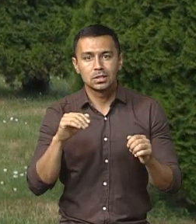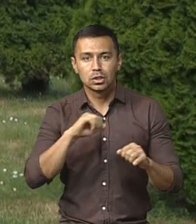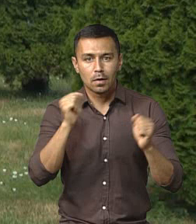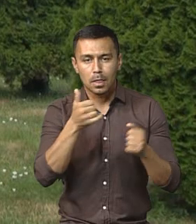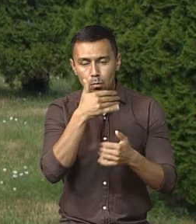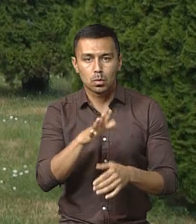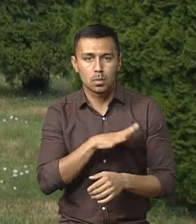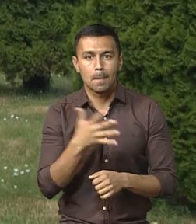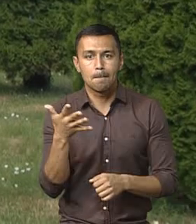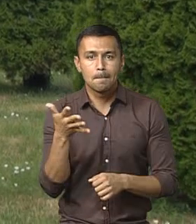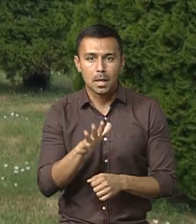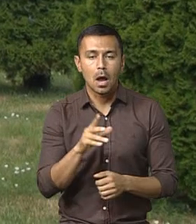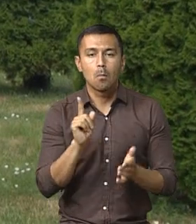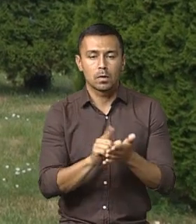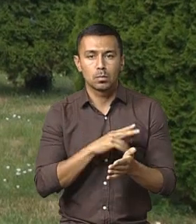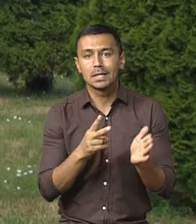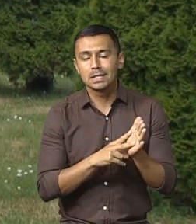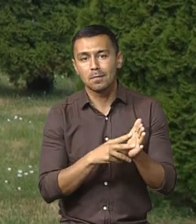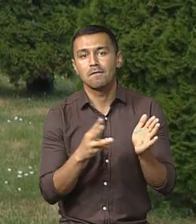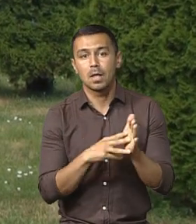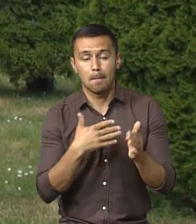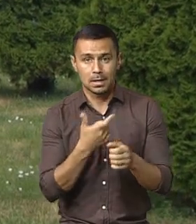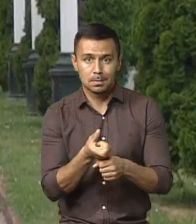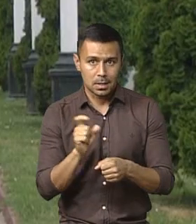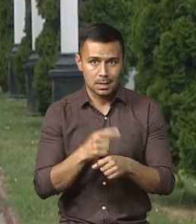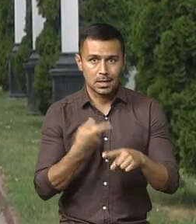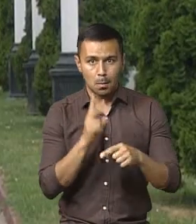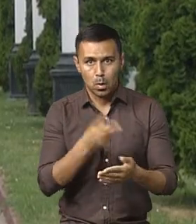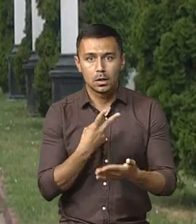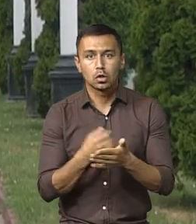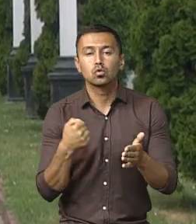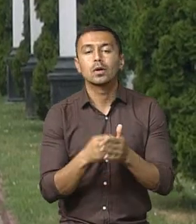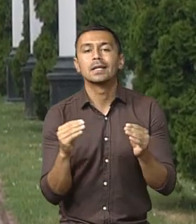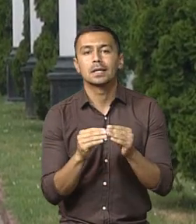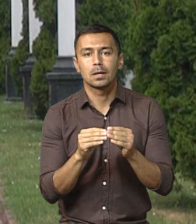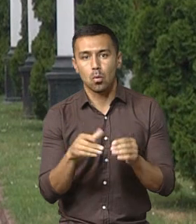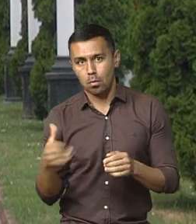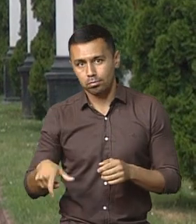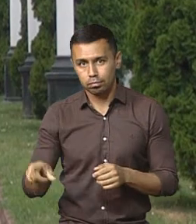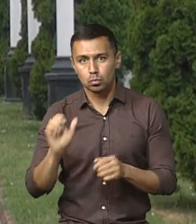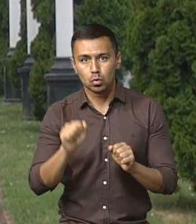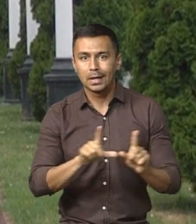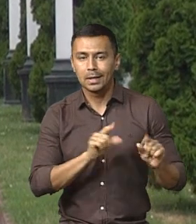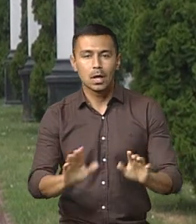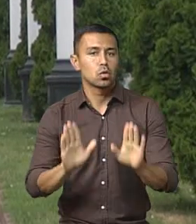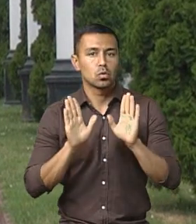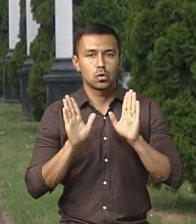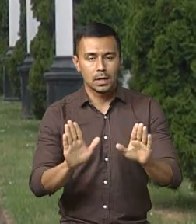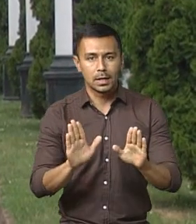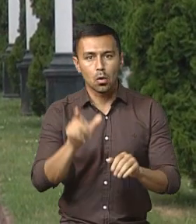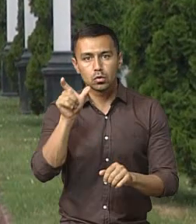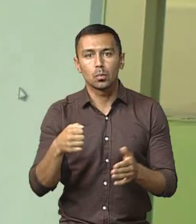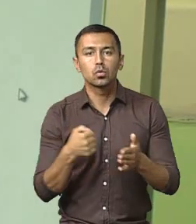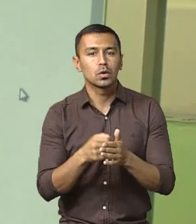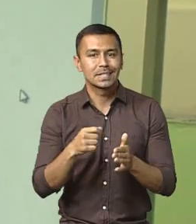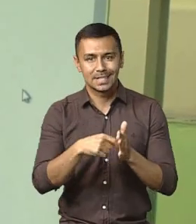5, а вона має бути 7-8. Ми збільшили цей показник до 10. По тротуарах, згідно документа, можуть їздити лише особи до